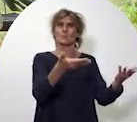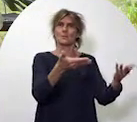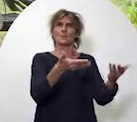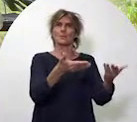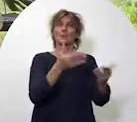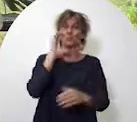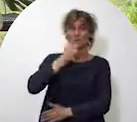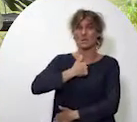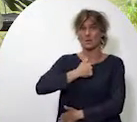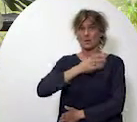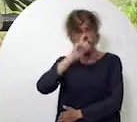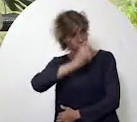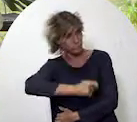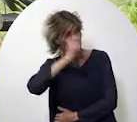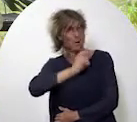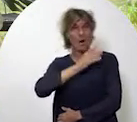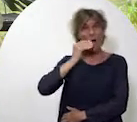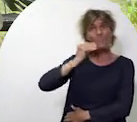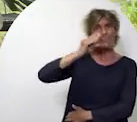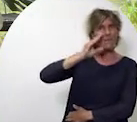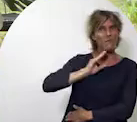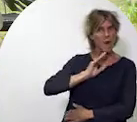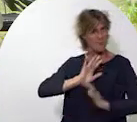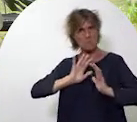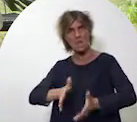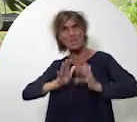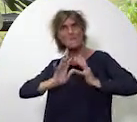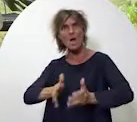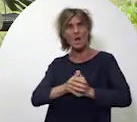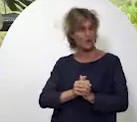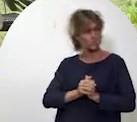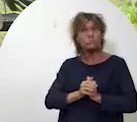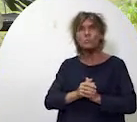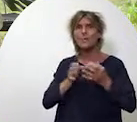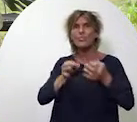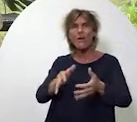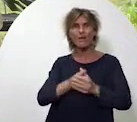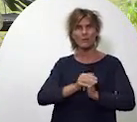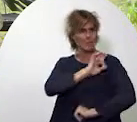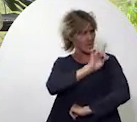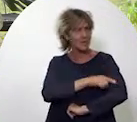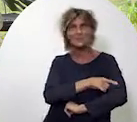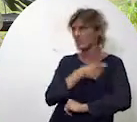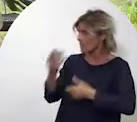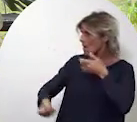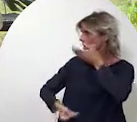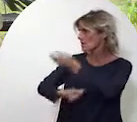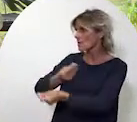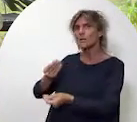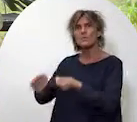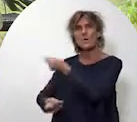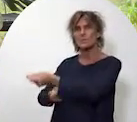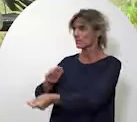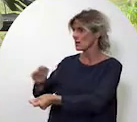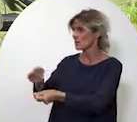aux hommes et aux femmes qui par leur engagement le plus souvent bénévoles donnent de leur temps et de leur énergie